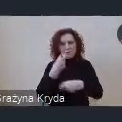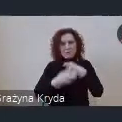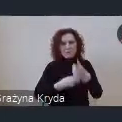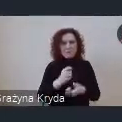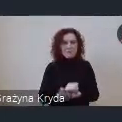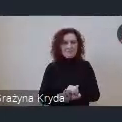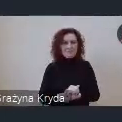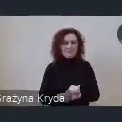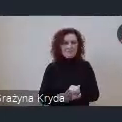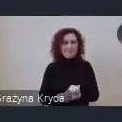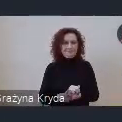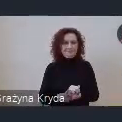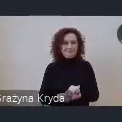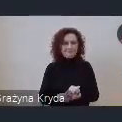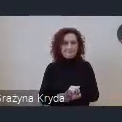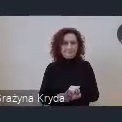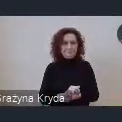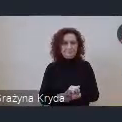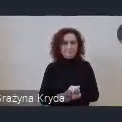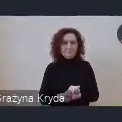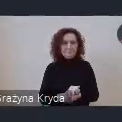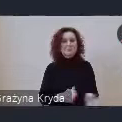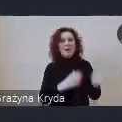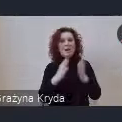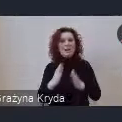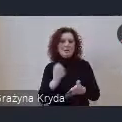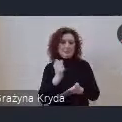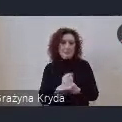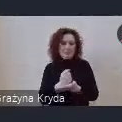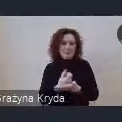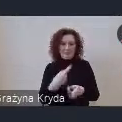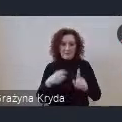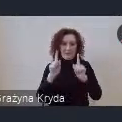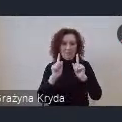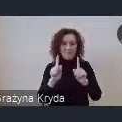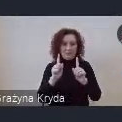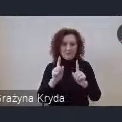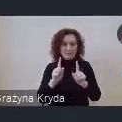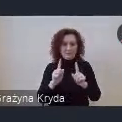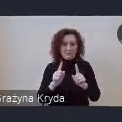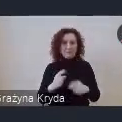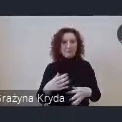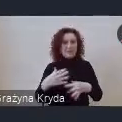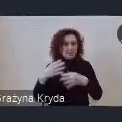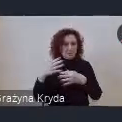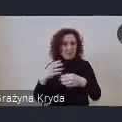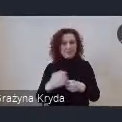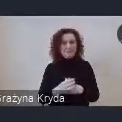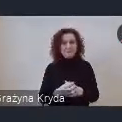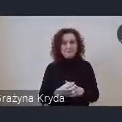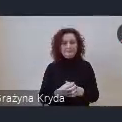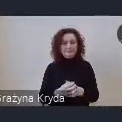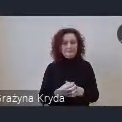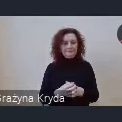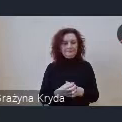by bardzo pomagała Kolejna rzecz na którą zwracamy uwagę przy schodach oprócz kształtu poręczy tego czy ona jest po